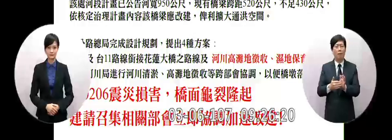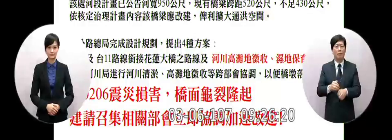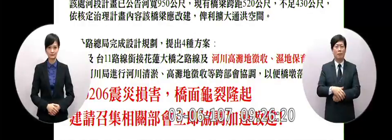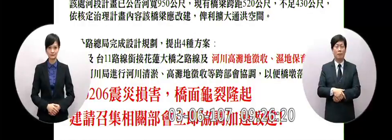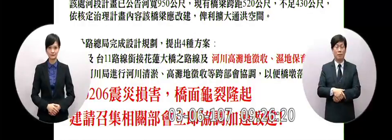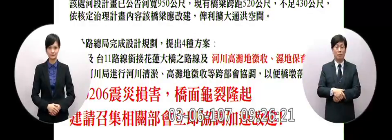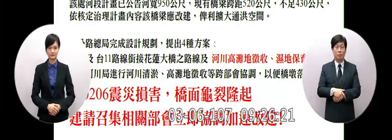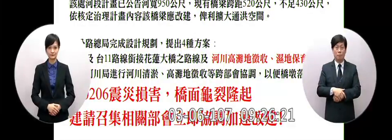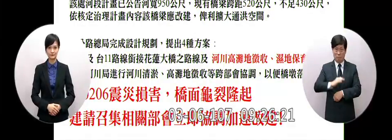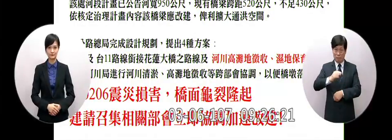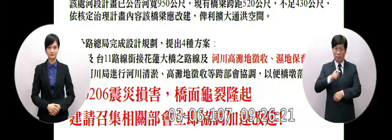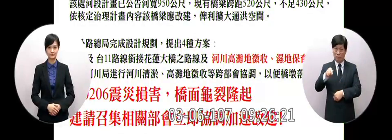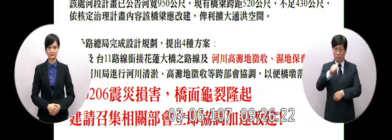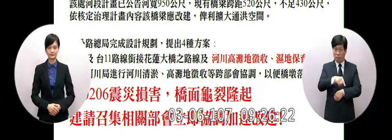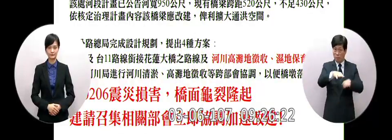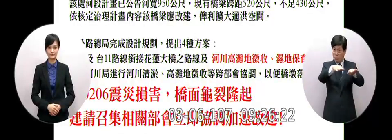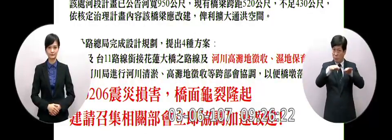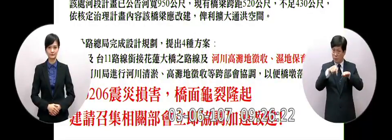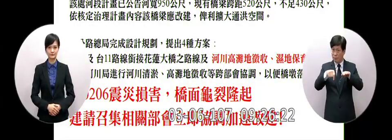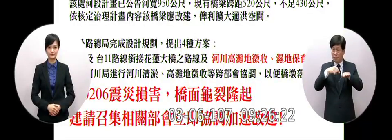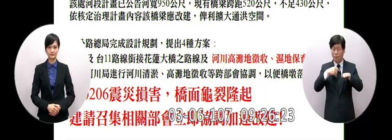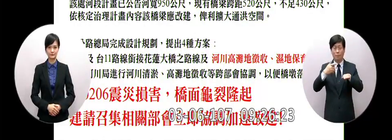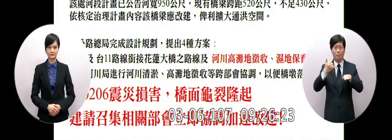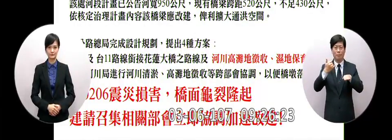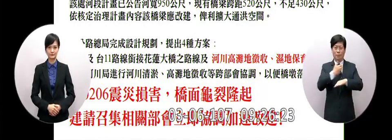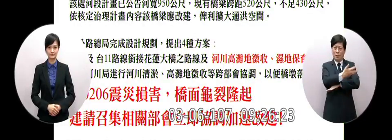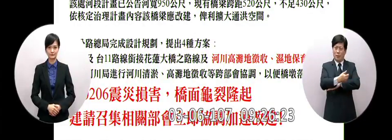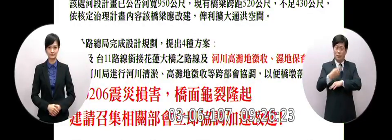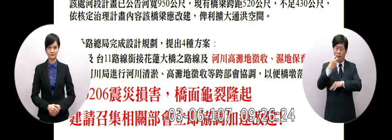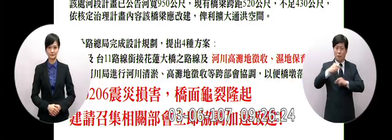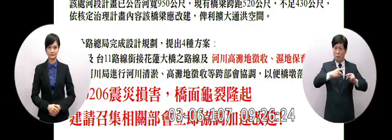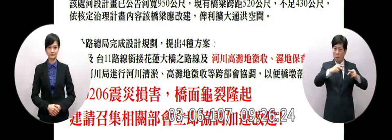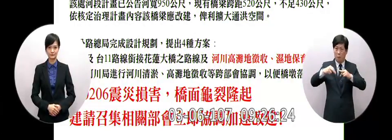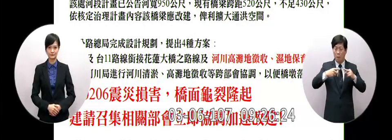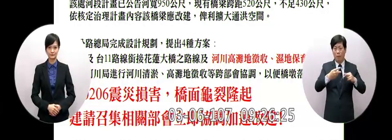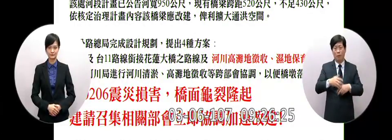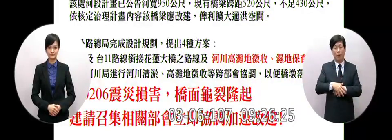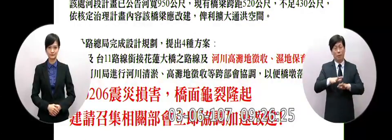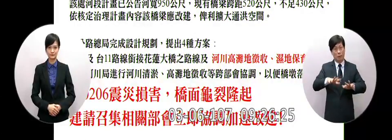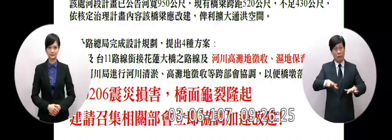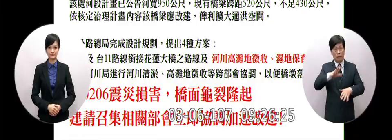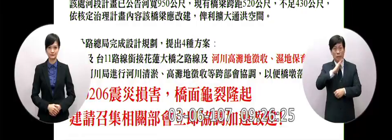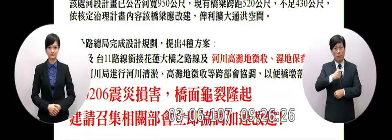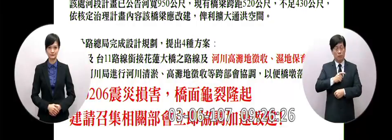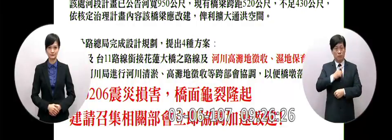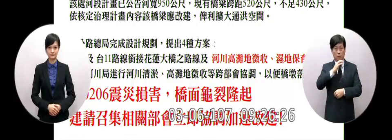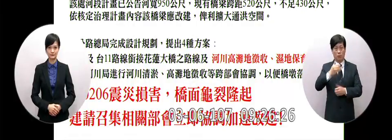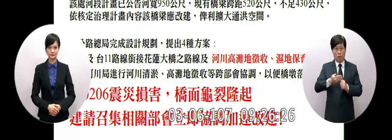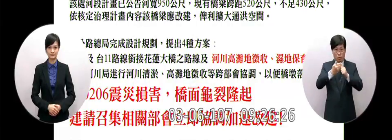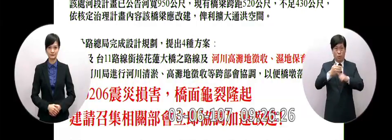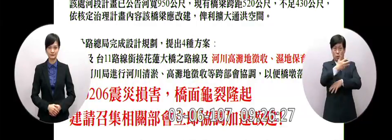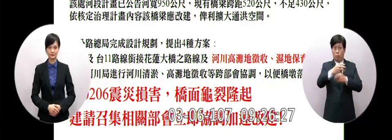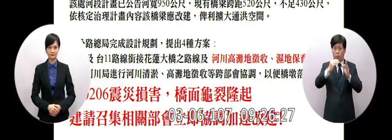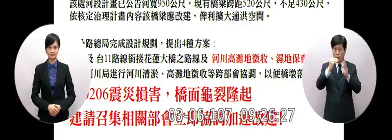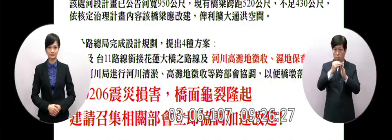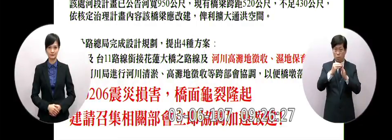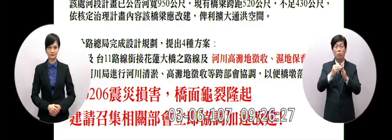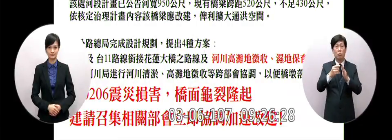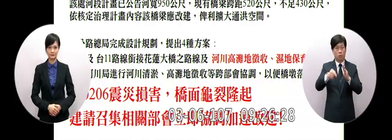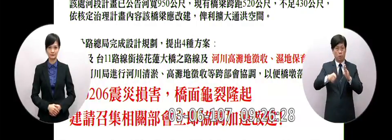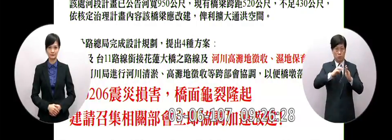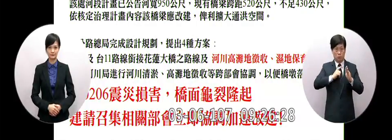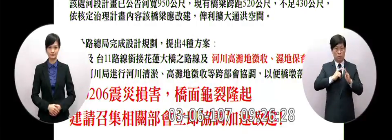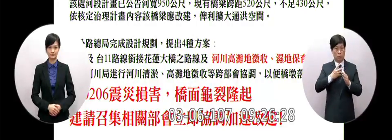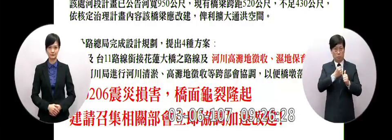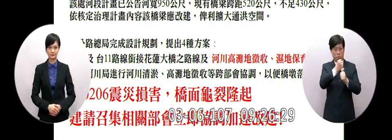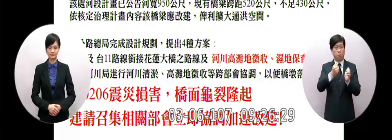是呢，其实因为河川治理的这个改变，所以我们九合局已经公告了河川治理线的部分，